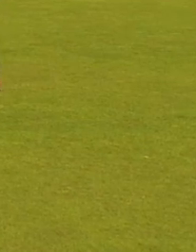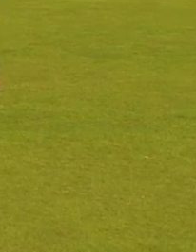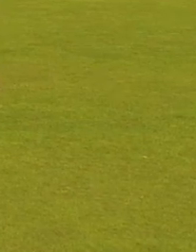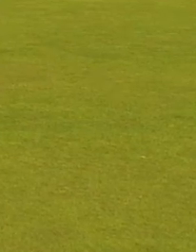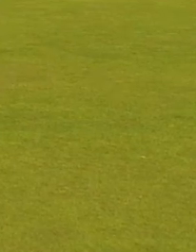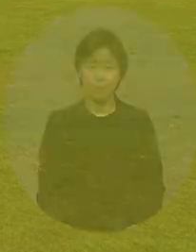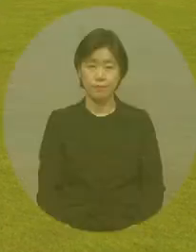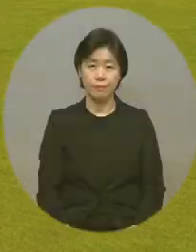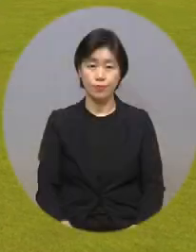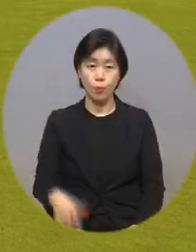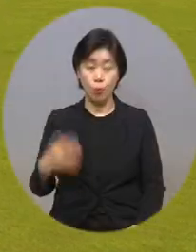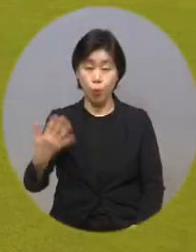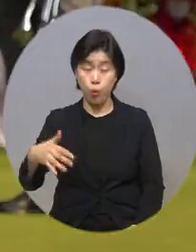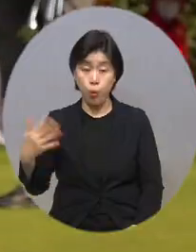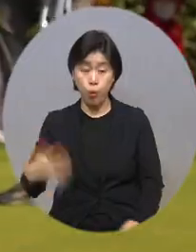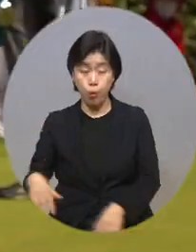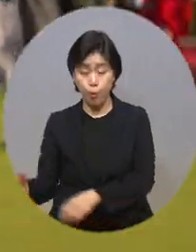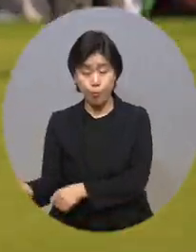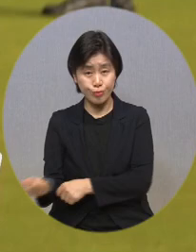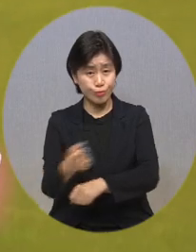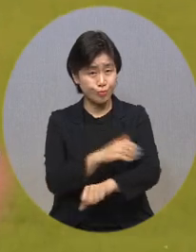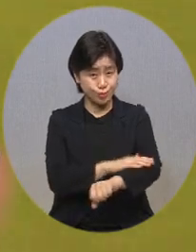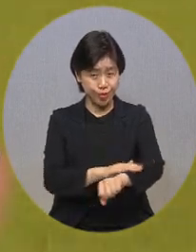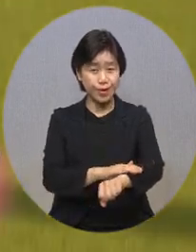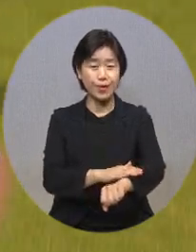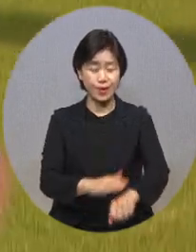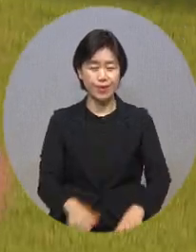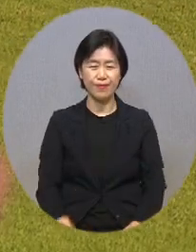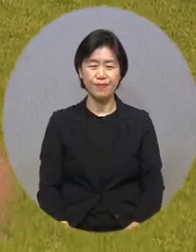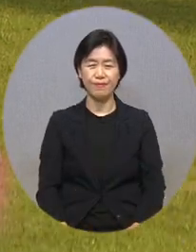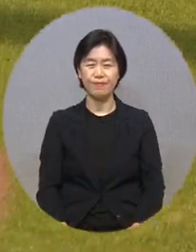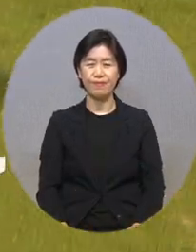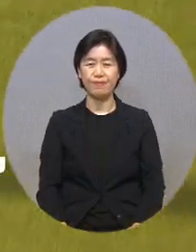우와! 굿샷!